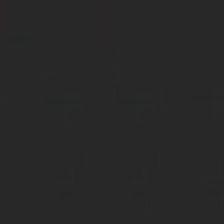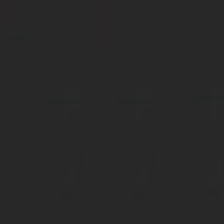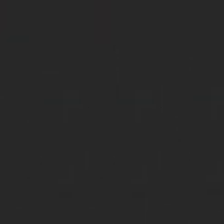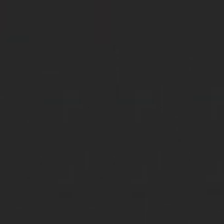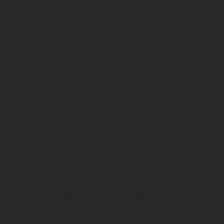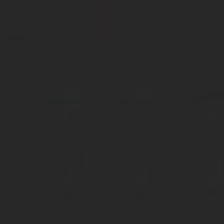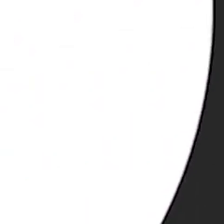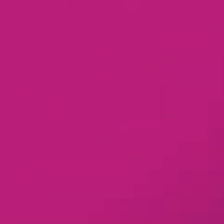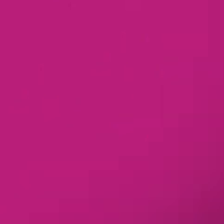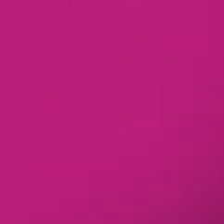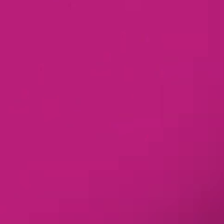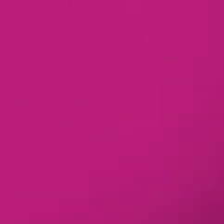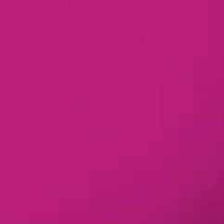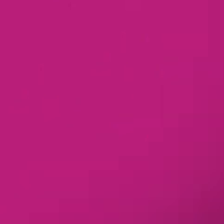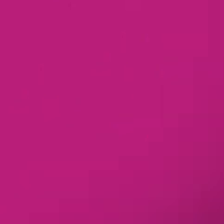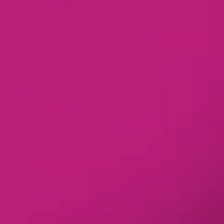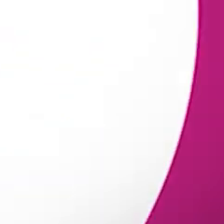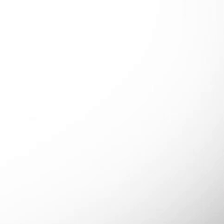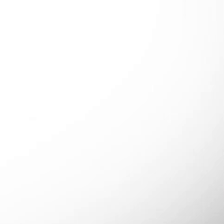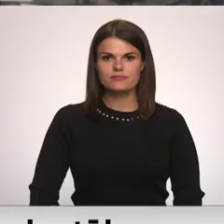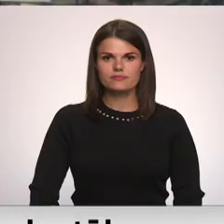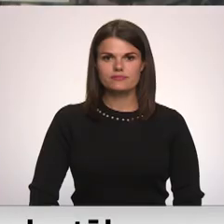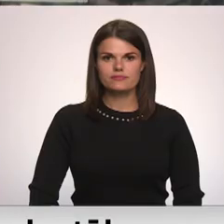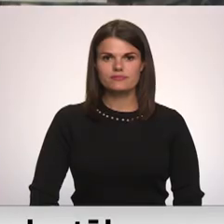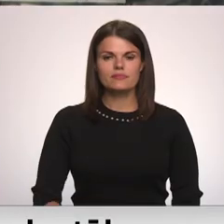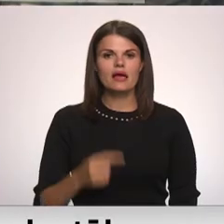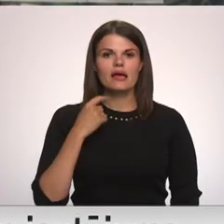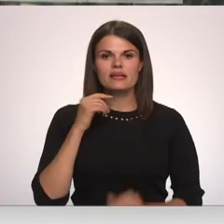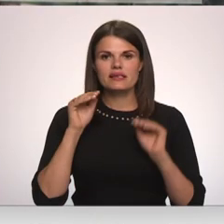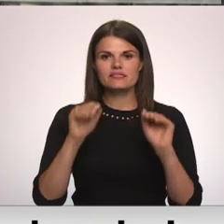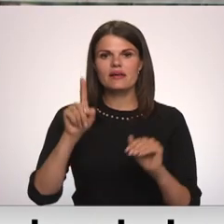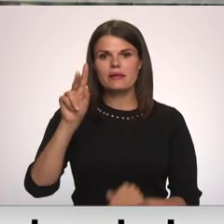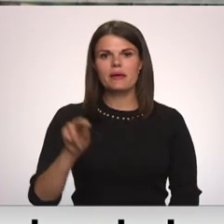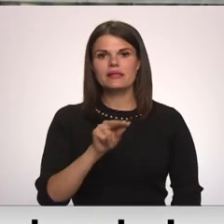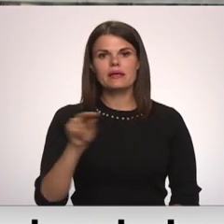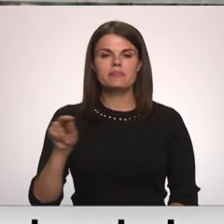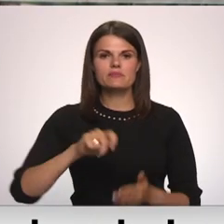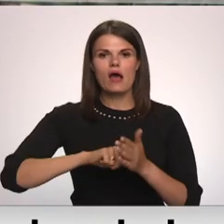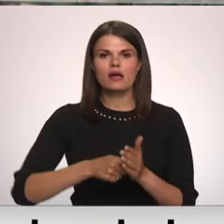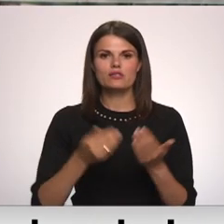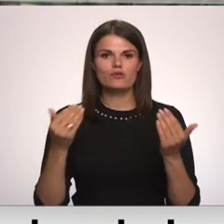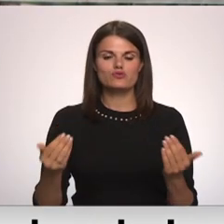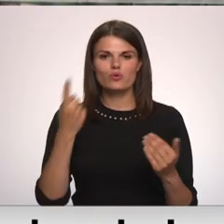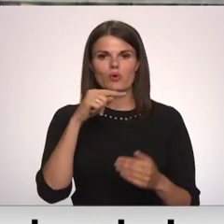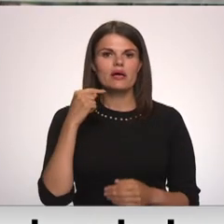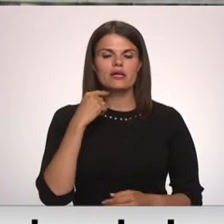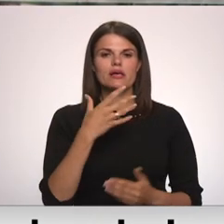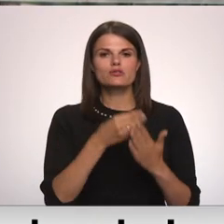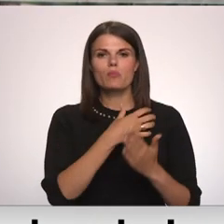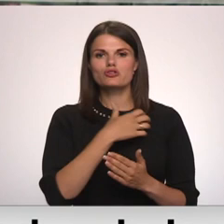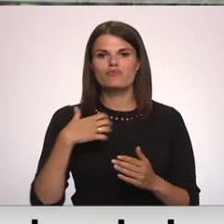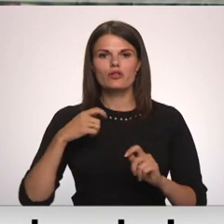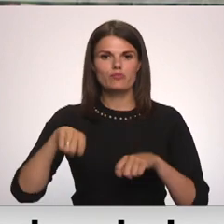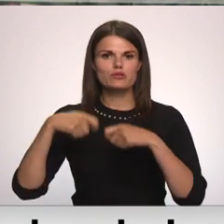Re, viss ēters ir te! Rīgas Svētā Pētera baznīcas atslēgas šodien no Rīgas pašvaldības tika